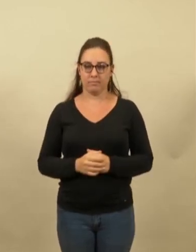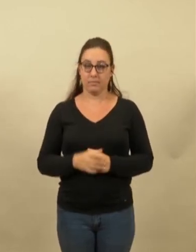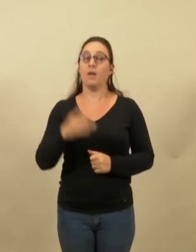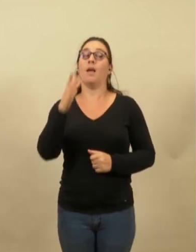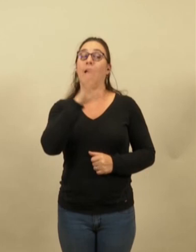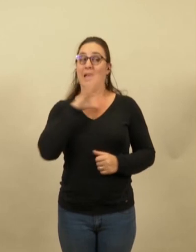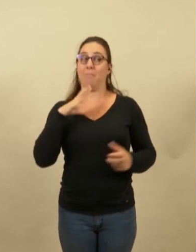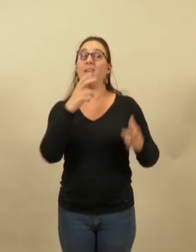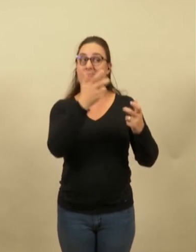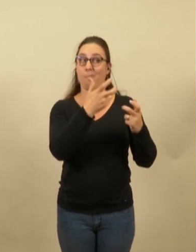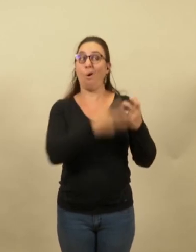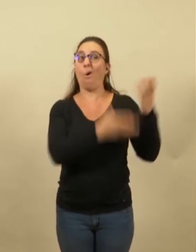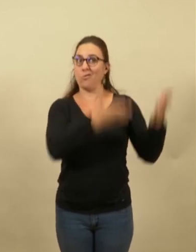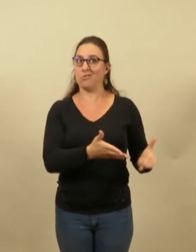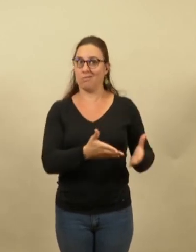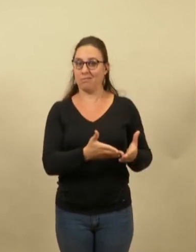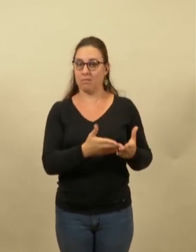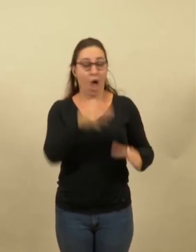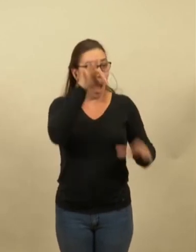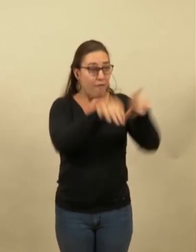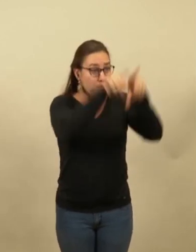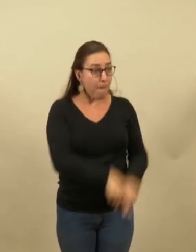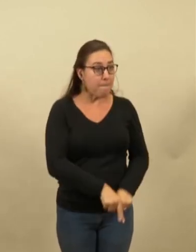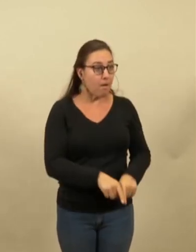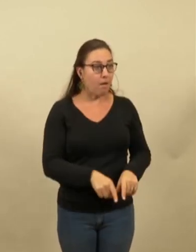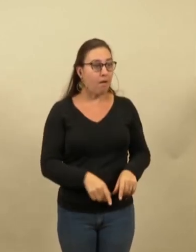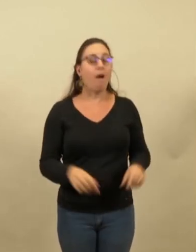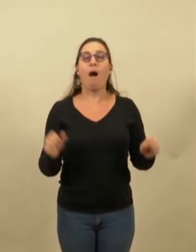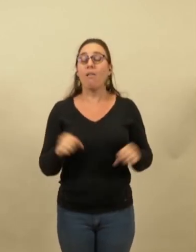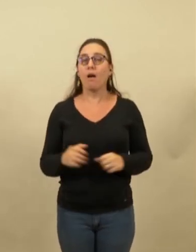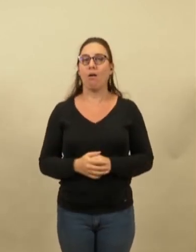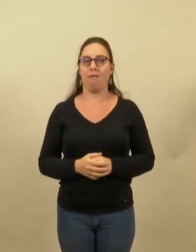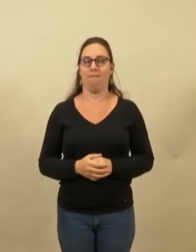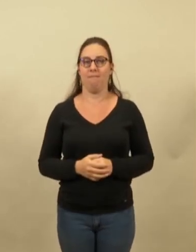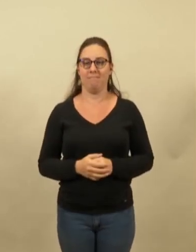et Madame roche parce que tout comme vous d'accord